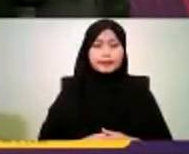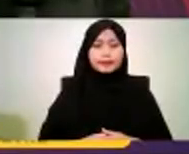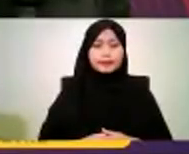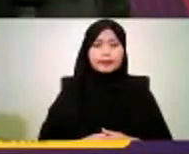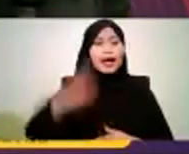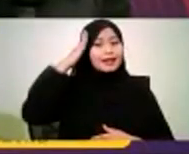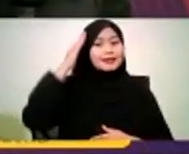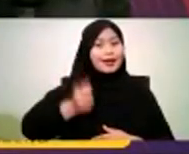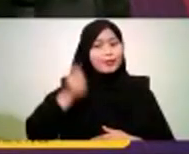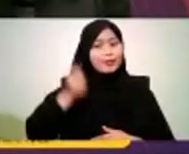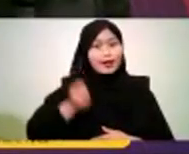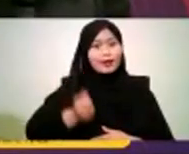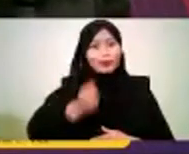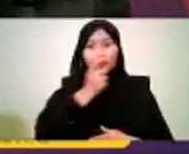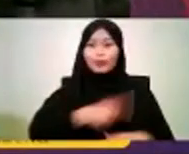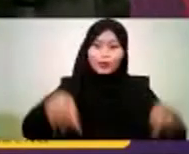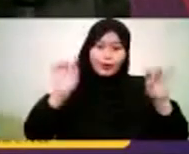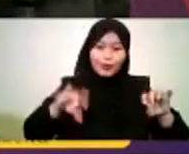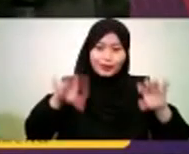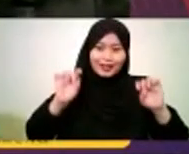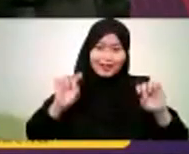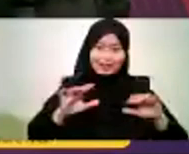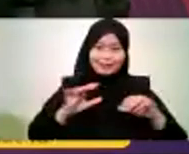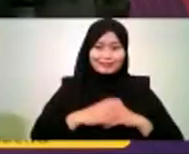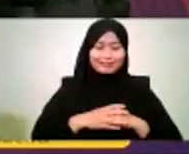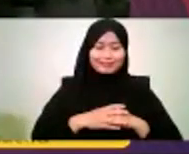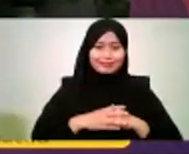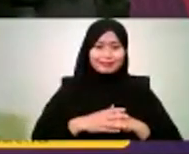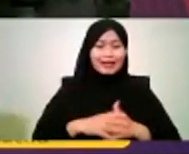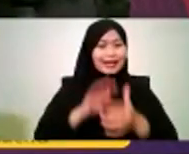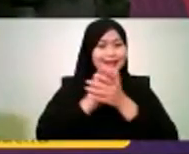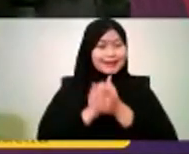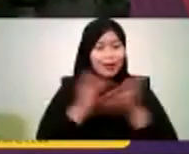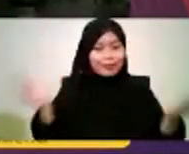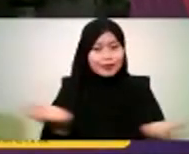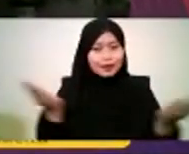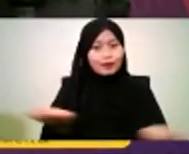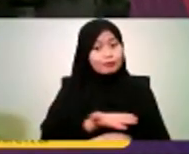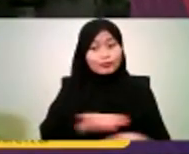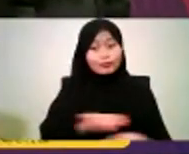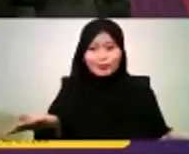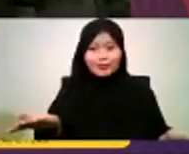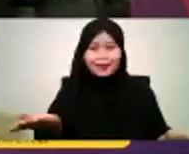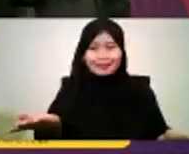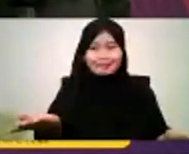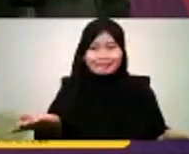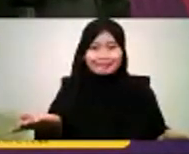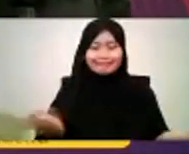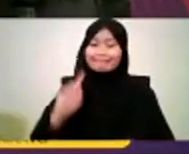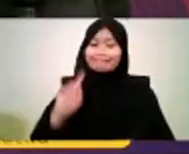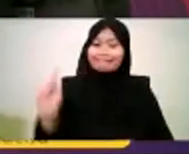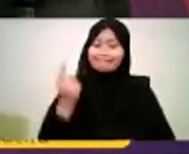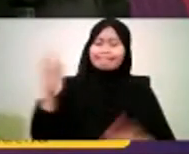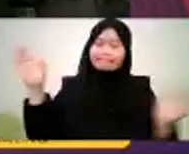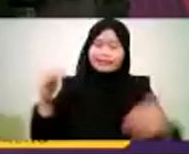assalamualaikum warahmatullahi wabarakatuh salam sejahtera untuk kita semua nya sama marilah kita